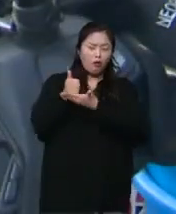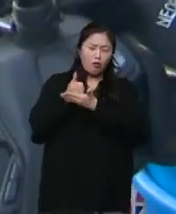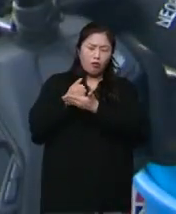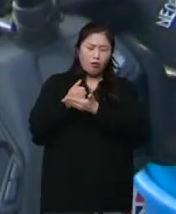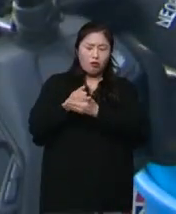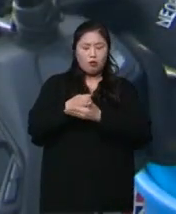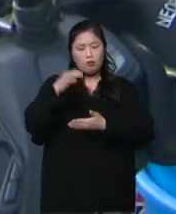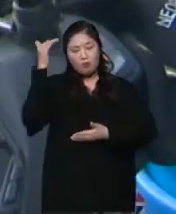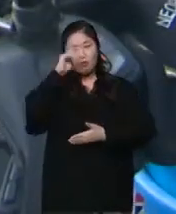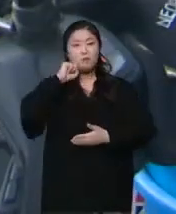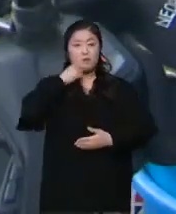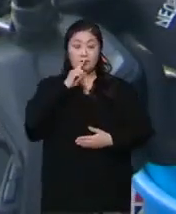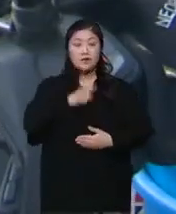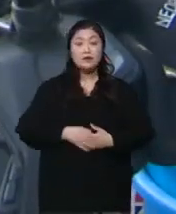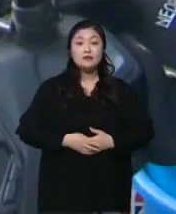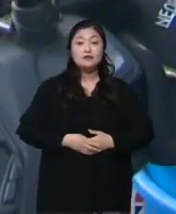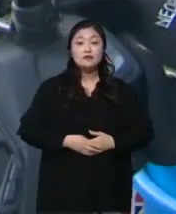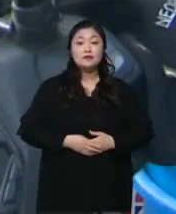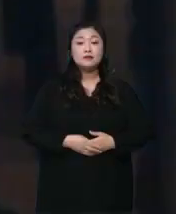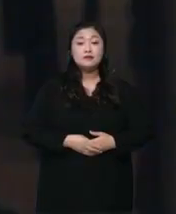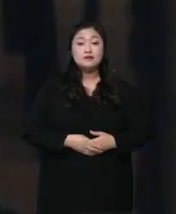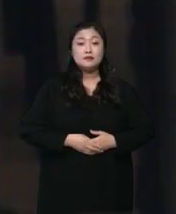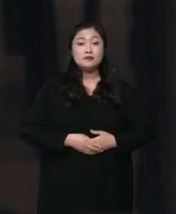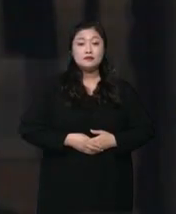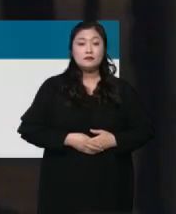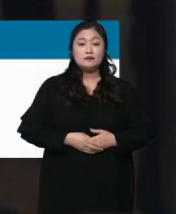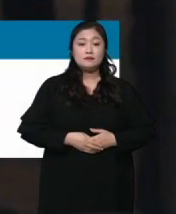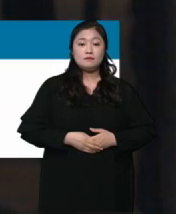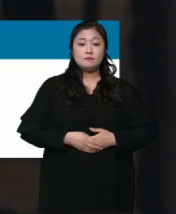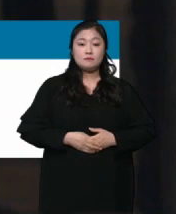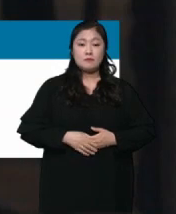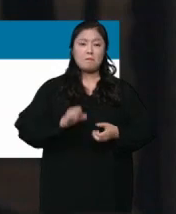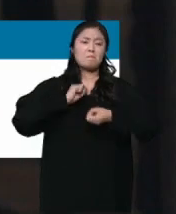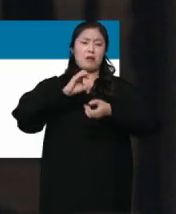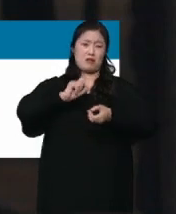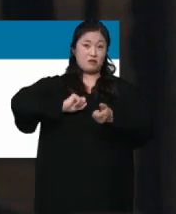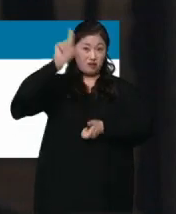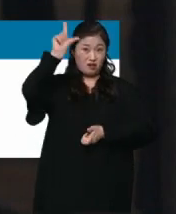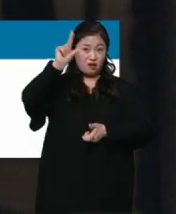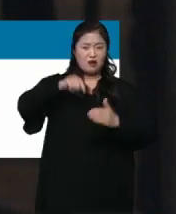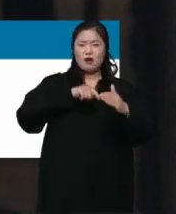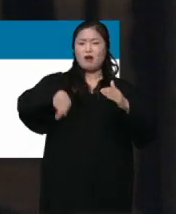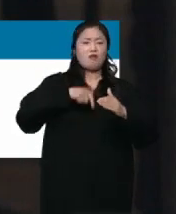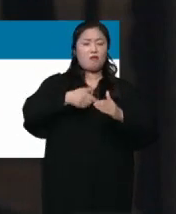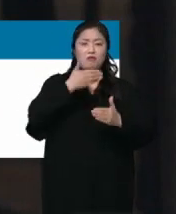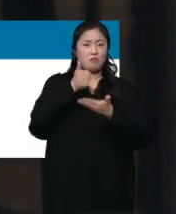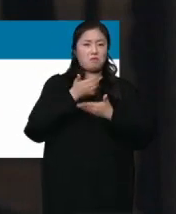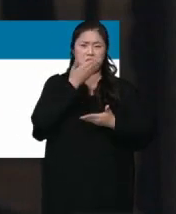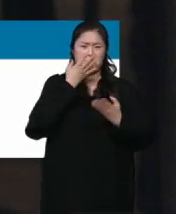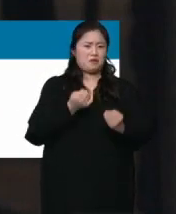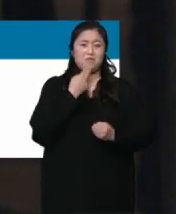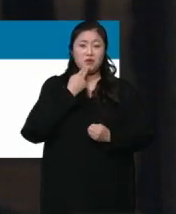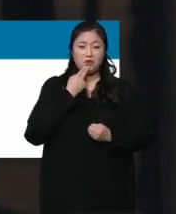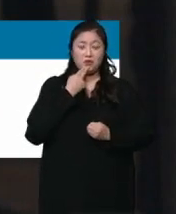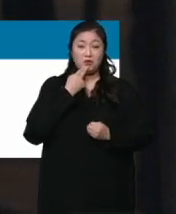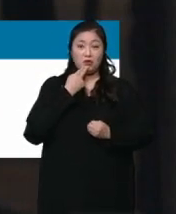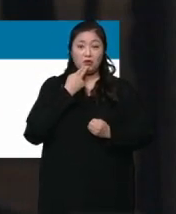보기 힘들다고 호소합니다. 그대로 뭐예요? 손님이 많이 없어요. 발전한다고